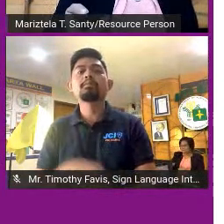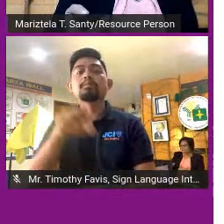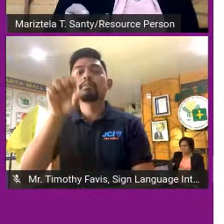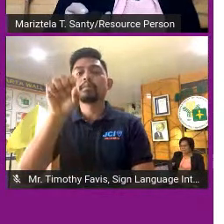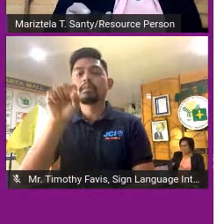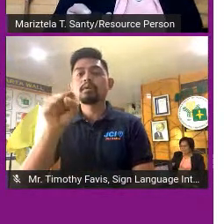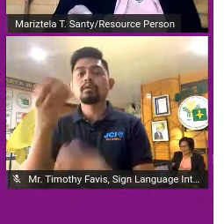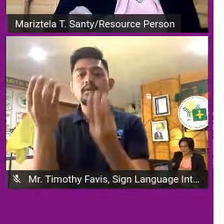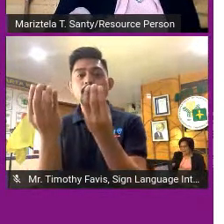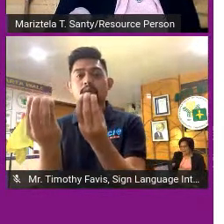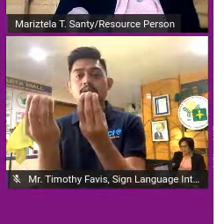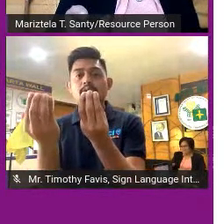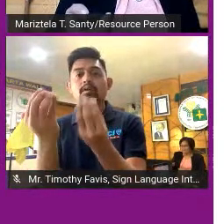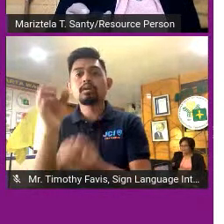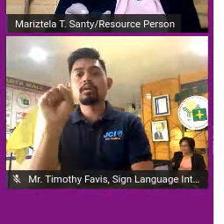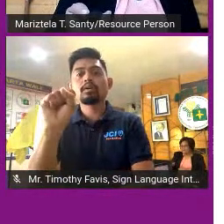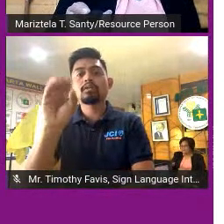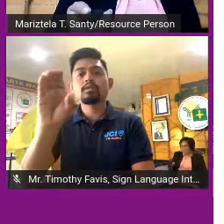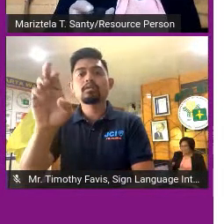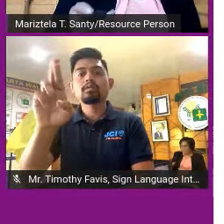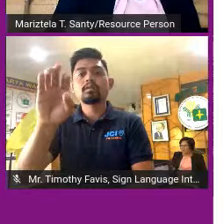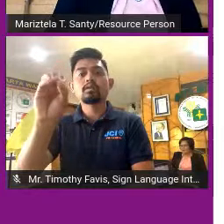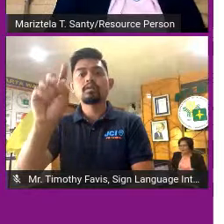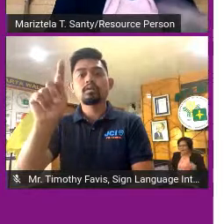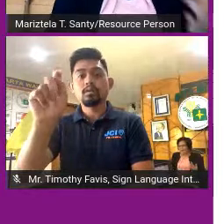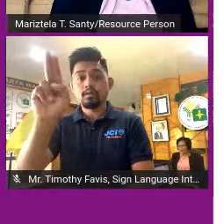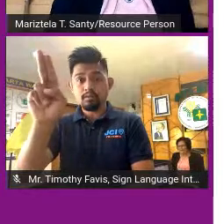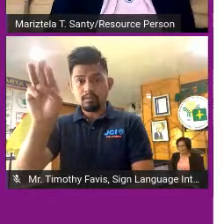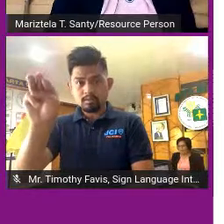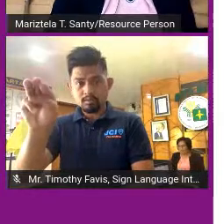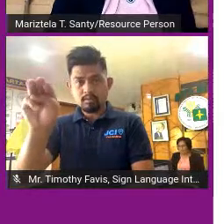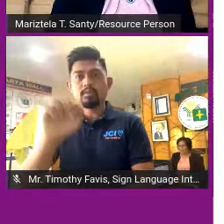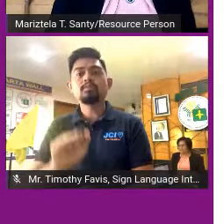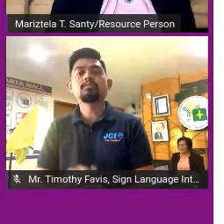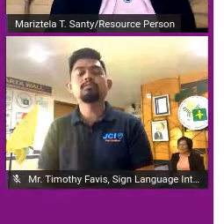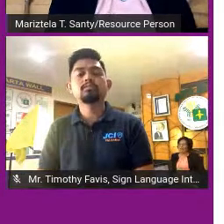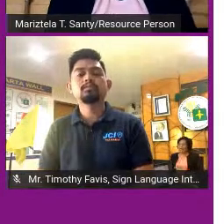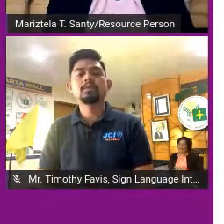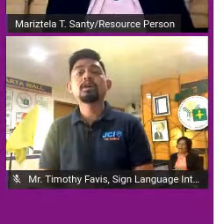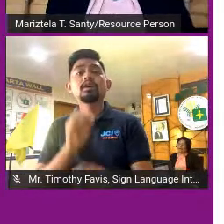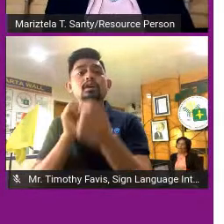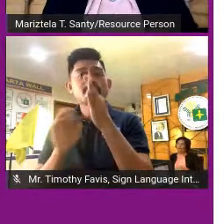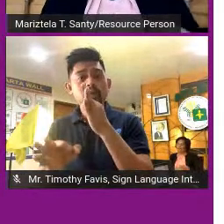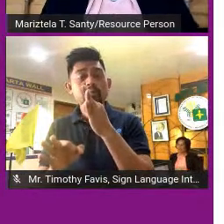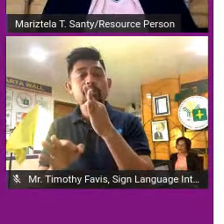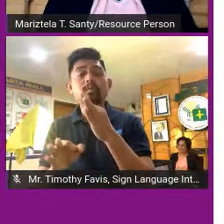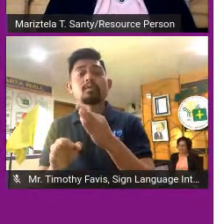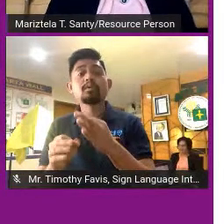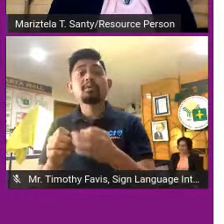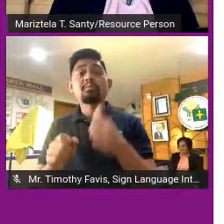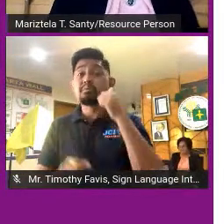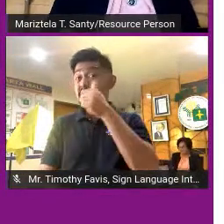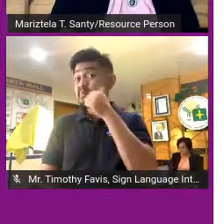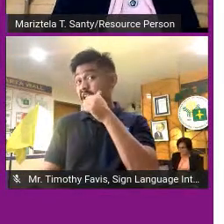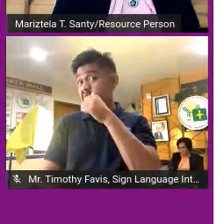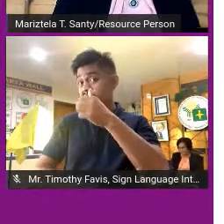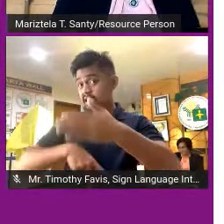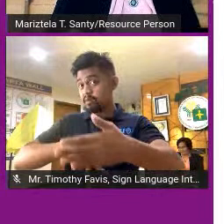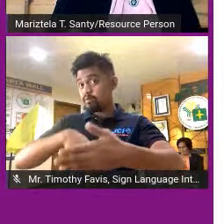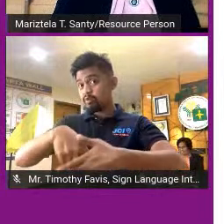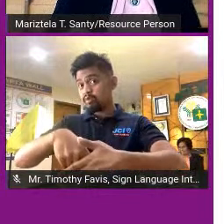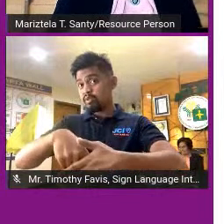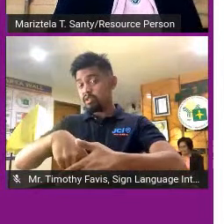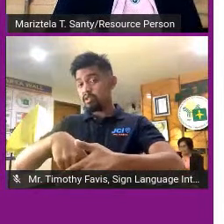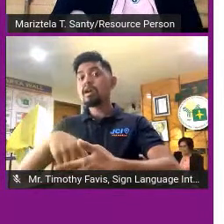scrotum, semen. Kung babae ang nagbubuntis, ang lalaki ang nagpo-provide ng